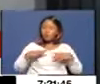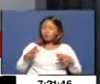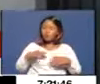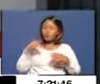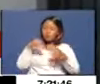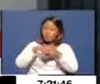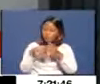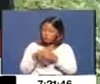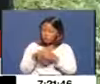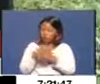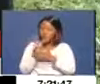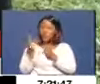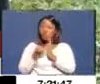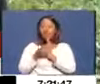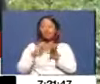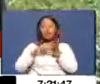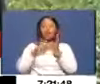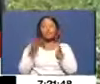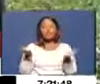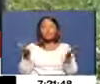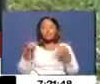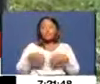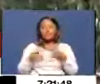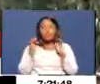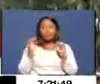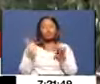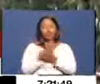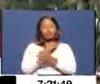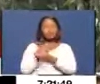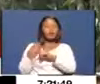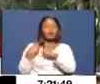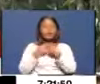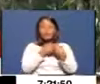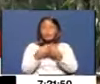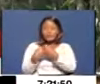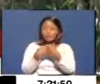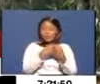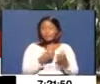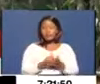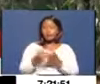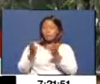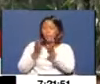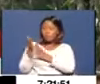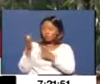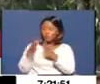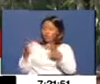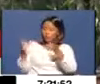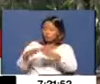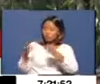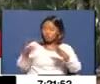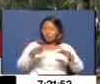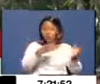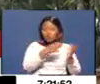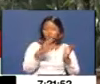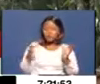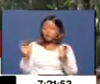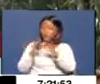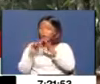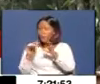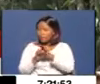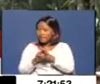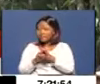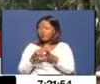kupewa kipaumbele katika kupambana na changamoto zinazowakabili. Through those clubs whereby they can do the preparedness, they know what they need to